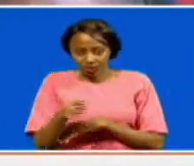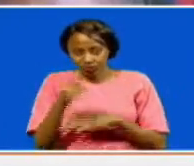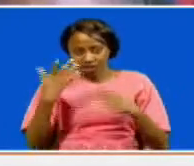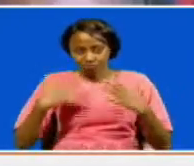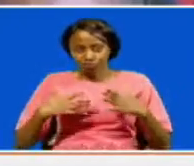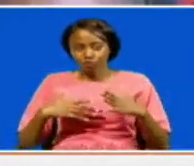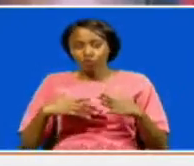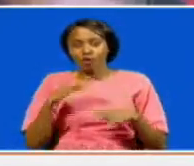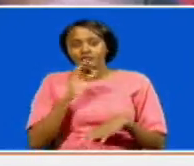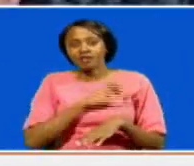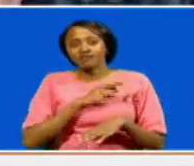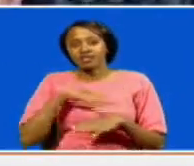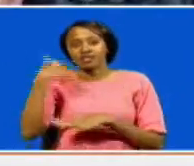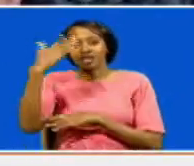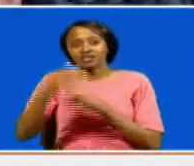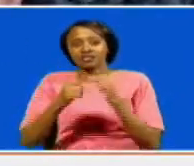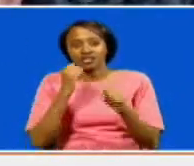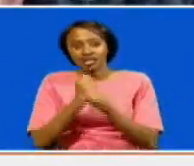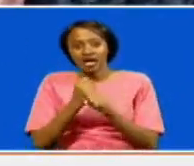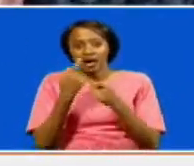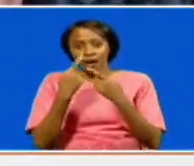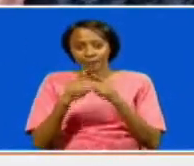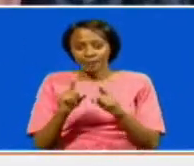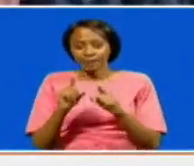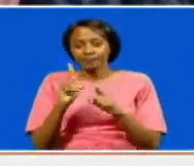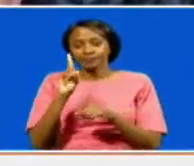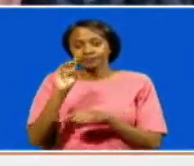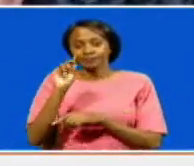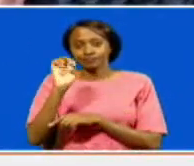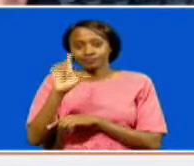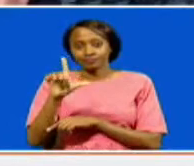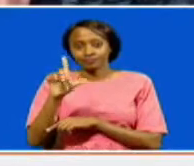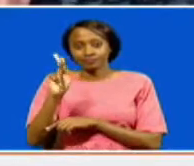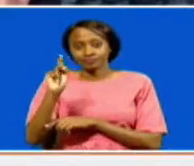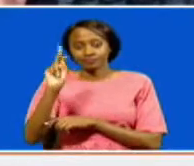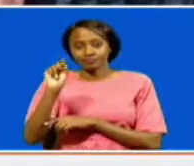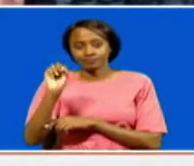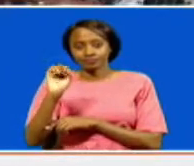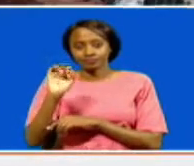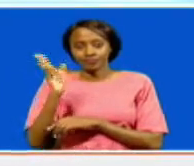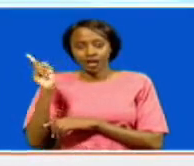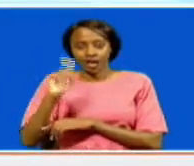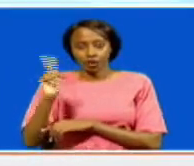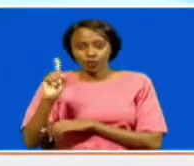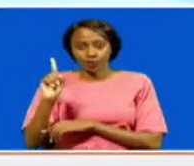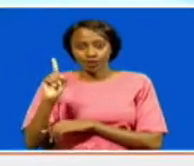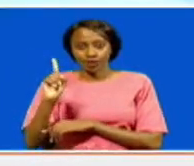kuanzia mwaka ujao. Daniel Karioki, KTN News, Nairobi.